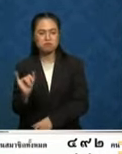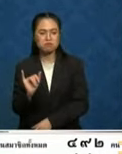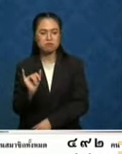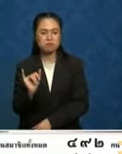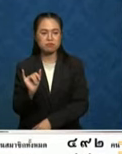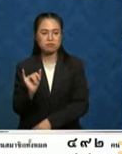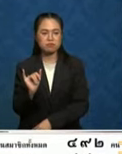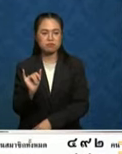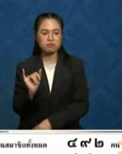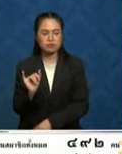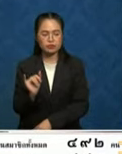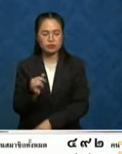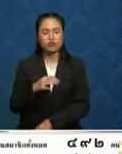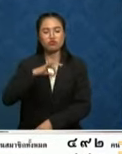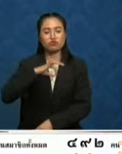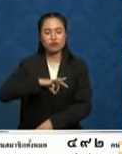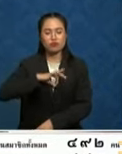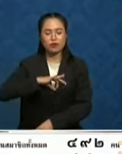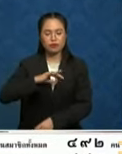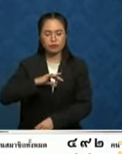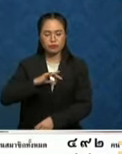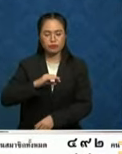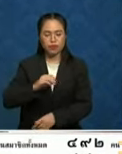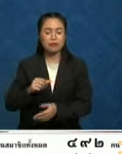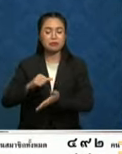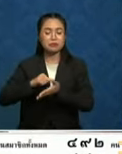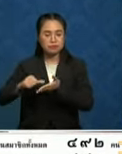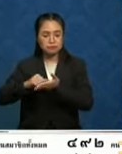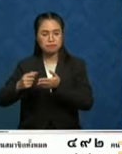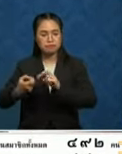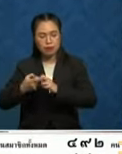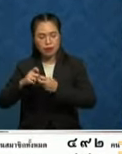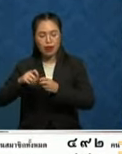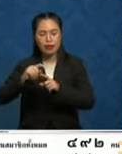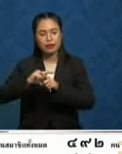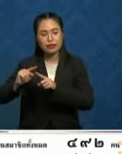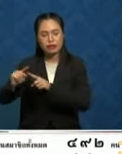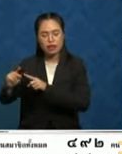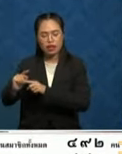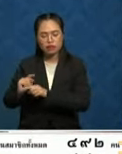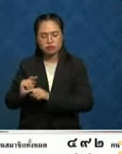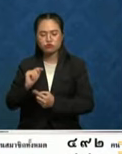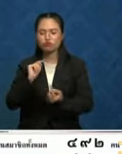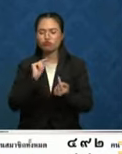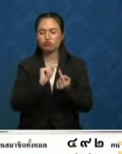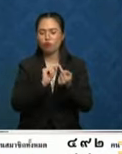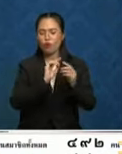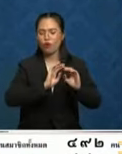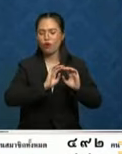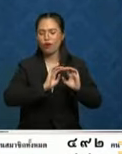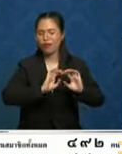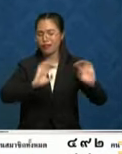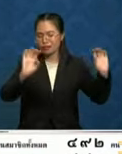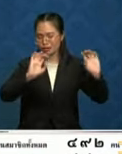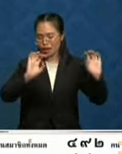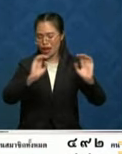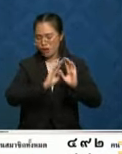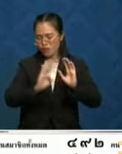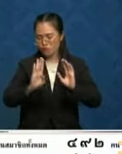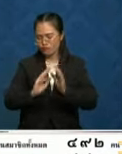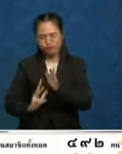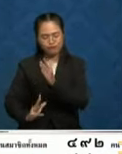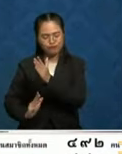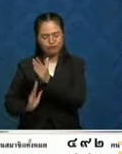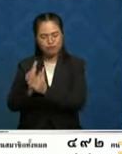เรื่องที่มีการดำเนินการภายใต้การบริหารของระบบราชการไม่ได้ประสบความสำเร็จเท่าที่ควร